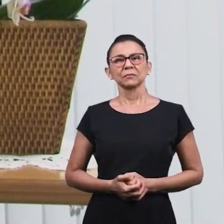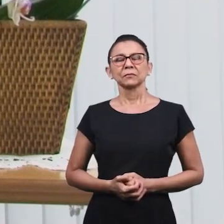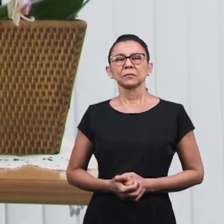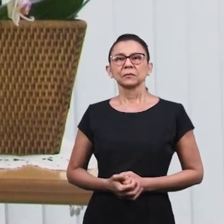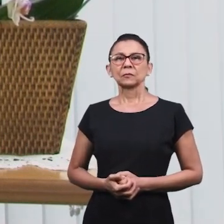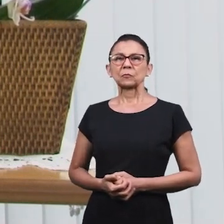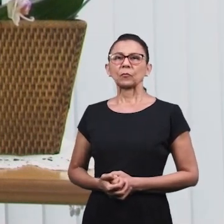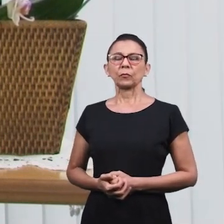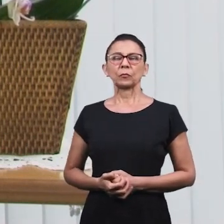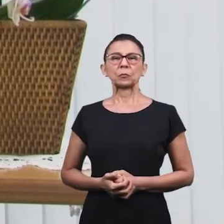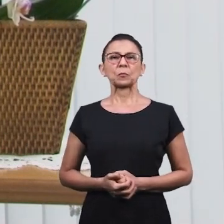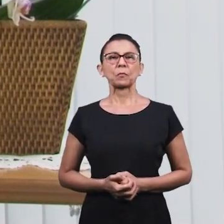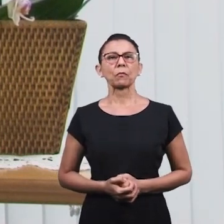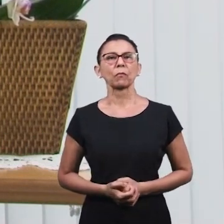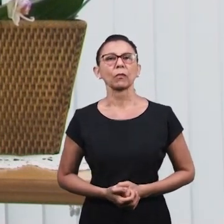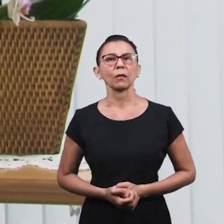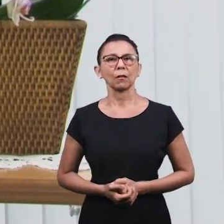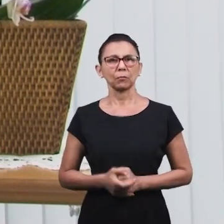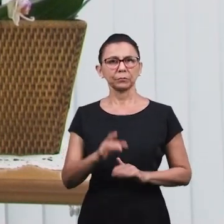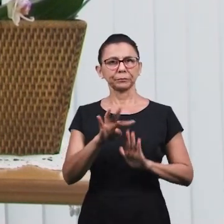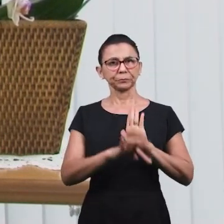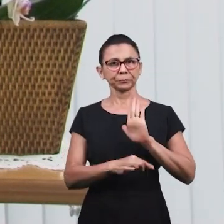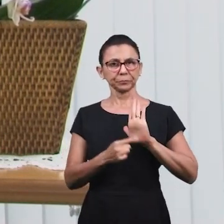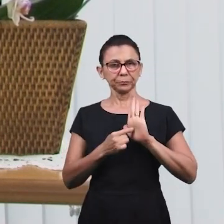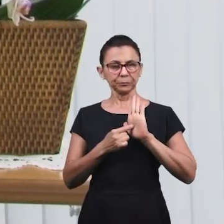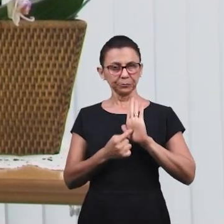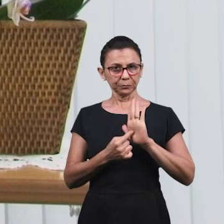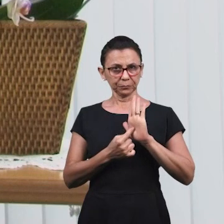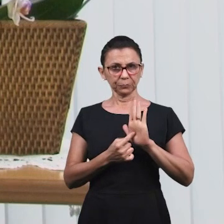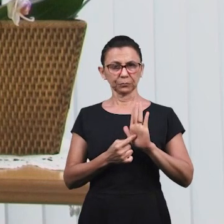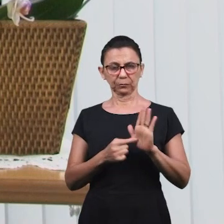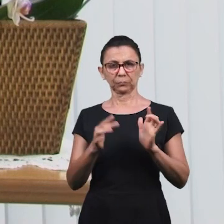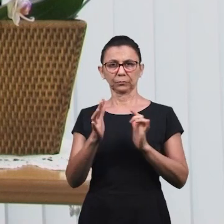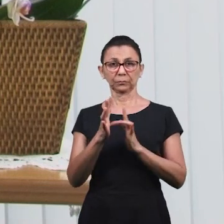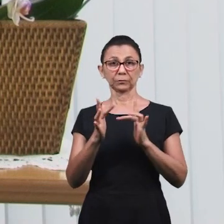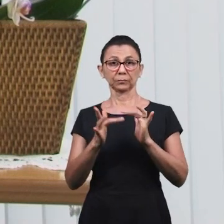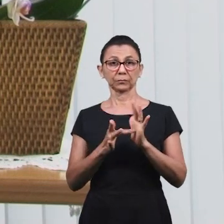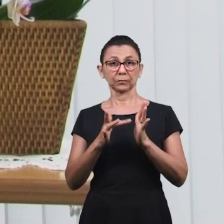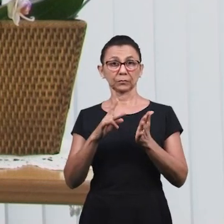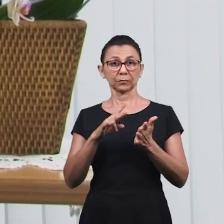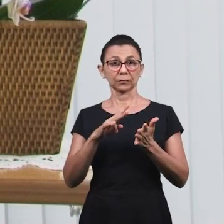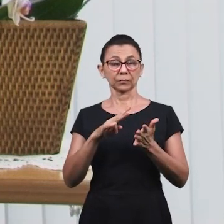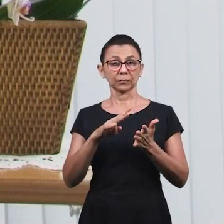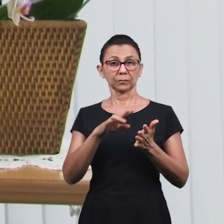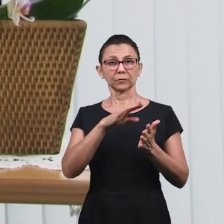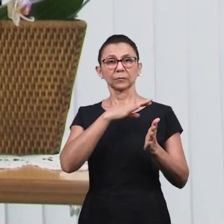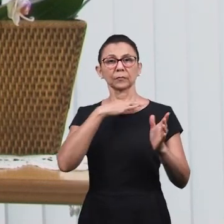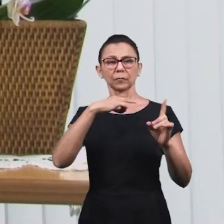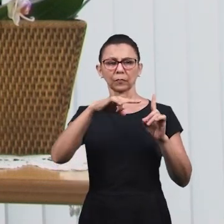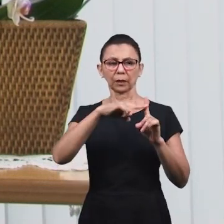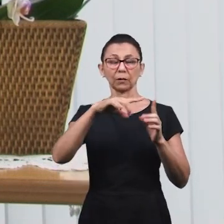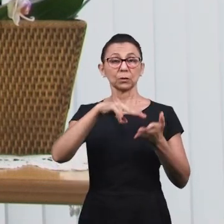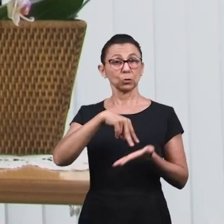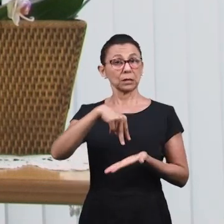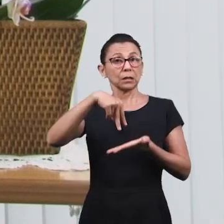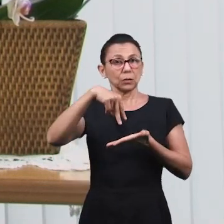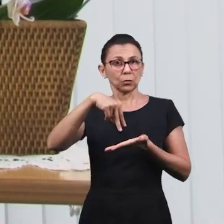asseoir. Mes bien-aimés, nous parlons des premiers jours après la résurrection de